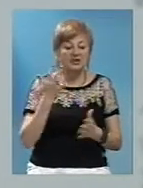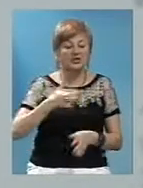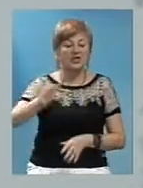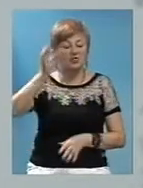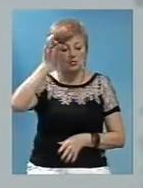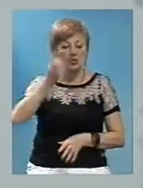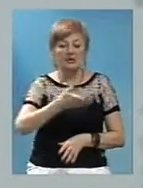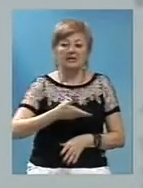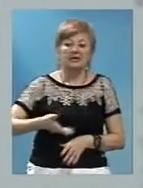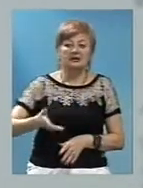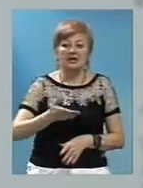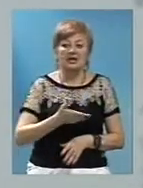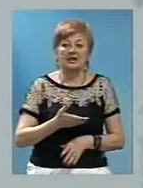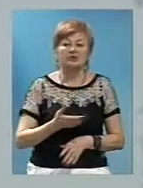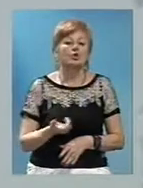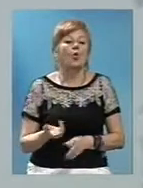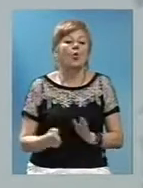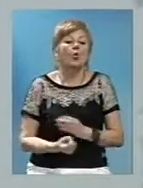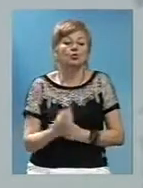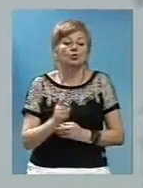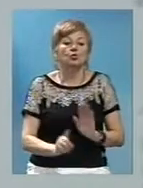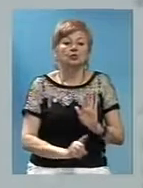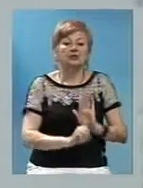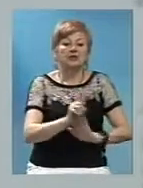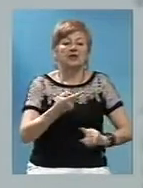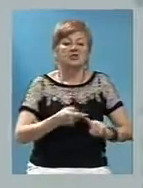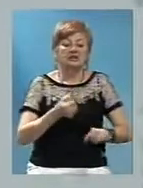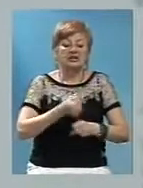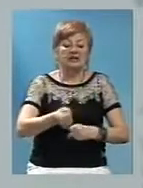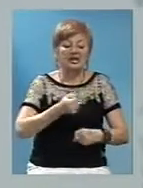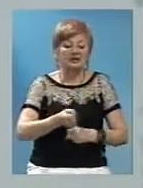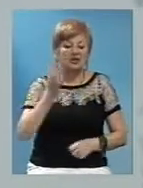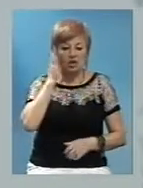для нас, звідки починався ось цей терористичний спосіб